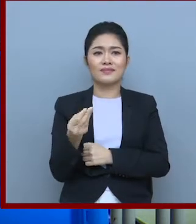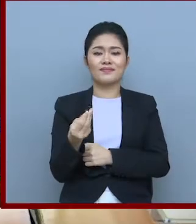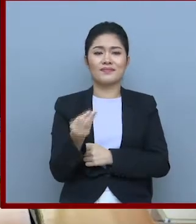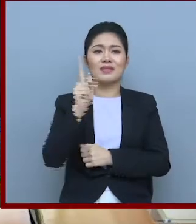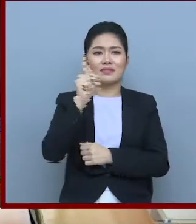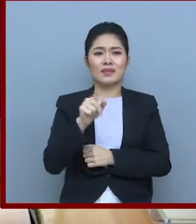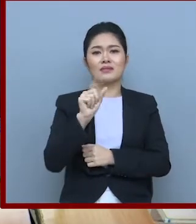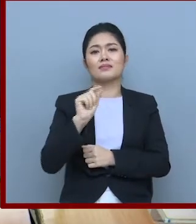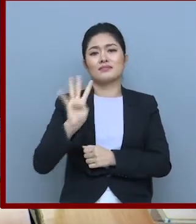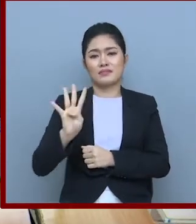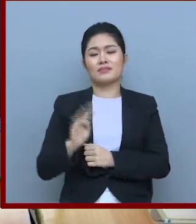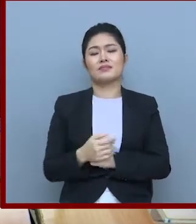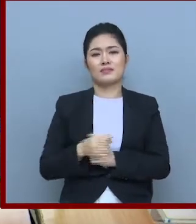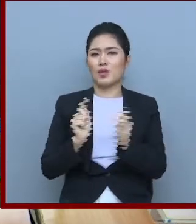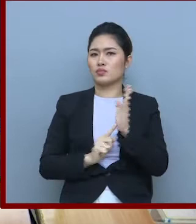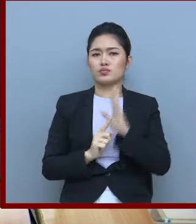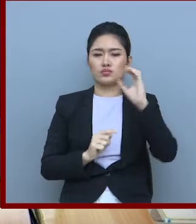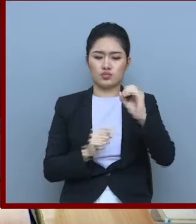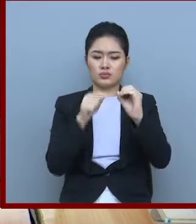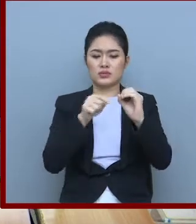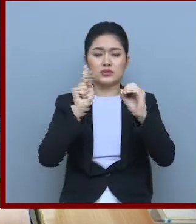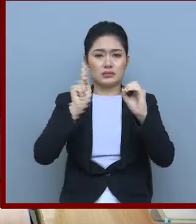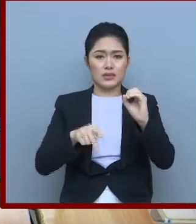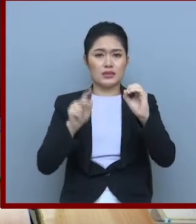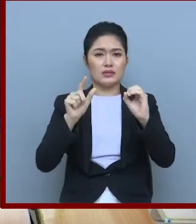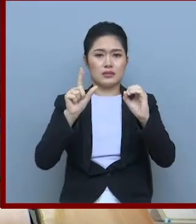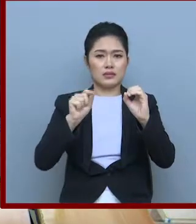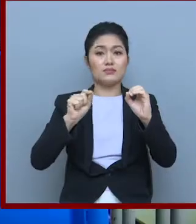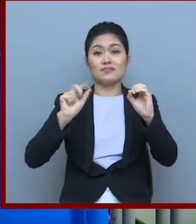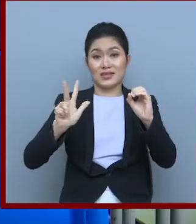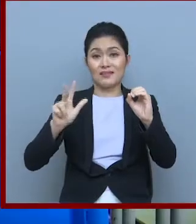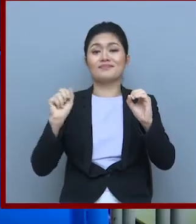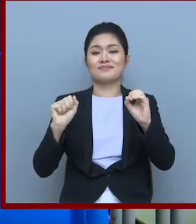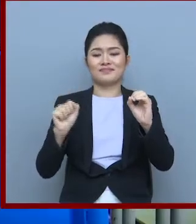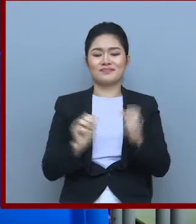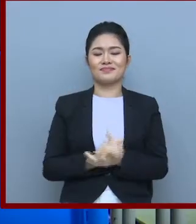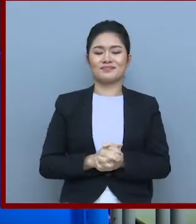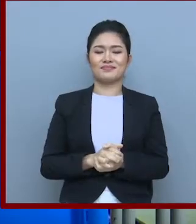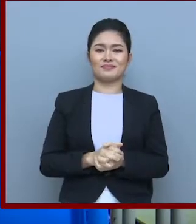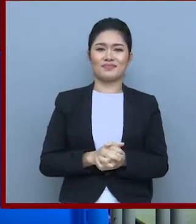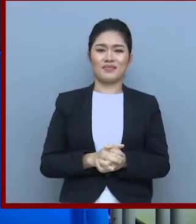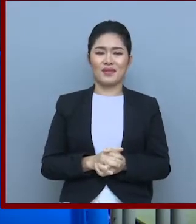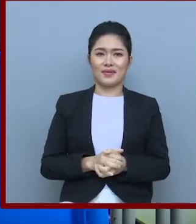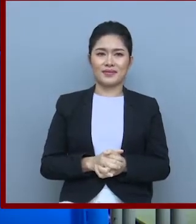หร่ครับ1024นะครับก็คือ0ถึง1023นั่นเองนะครับ